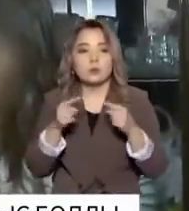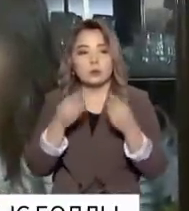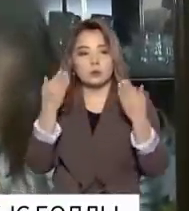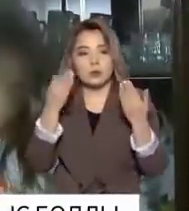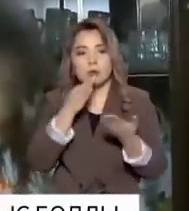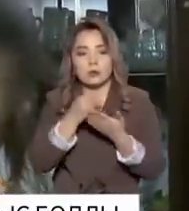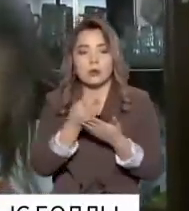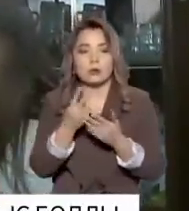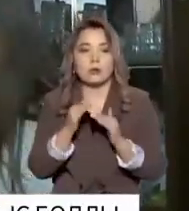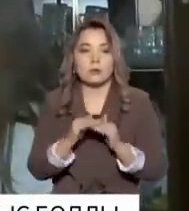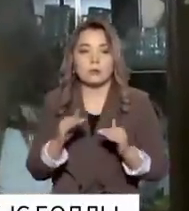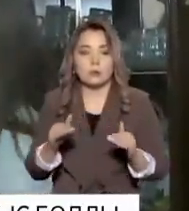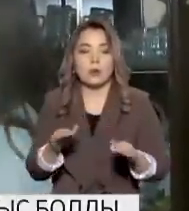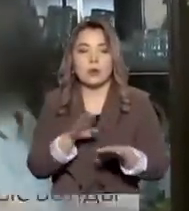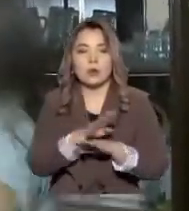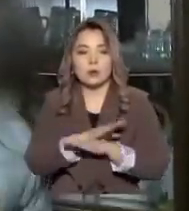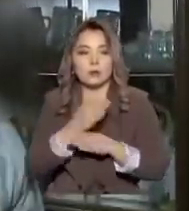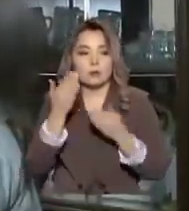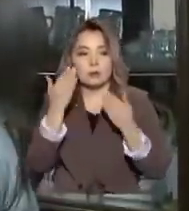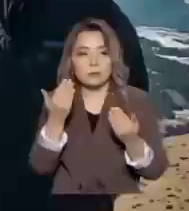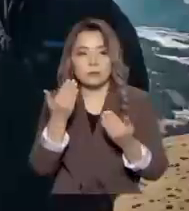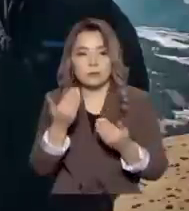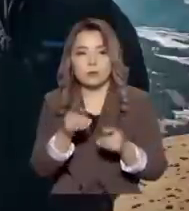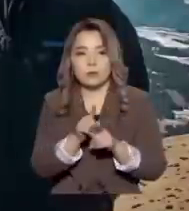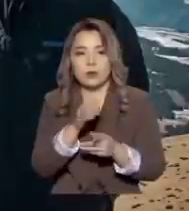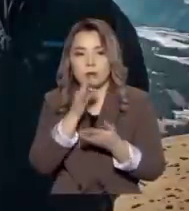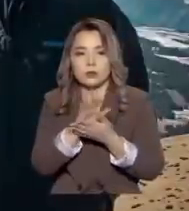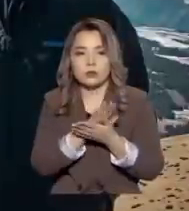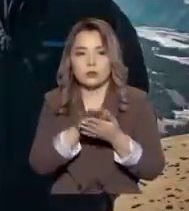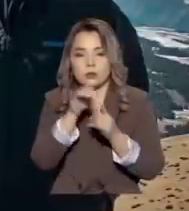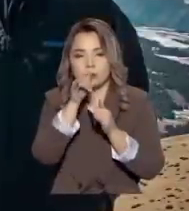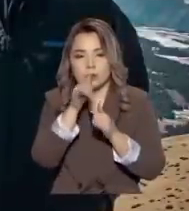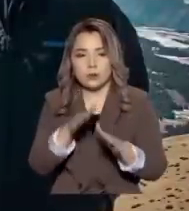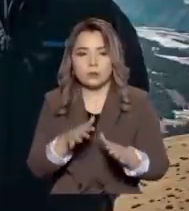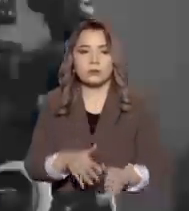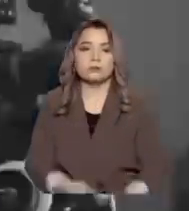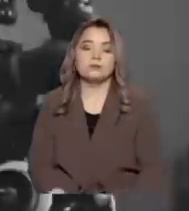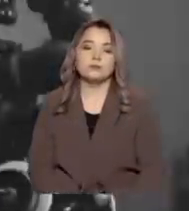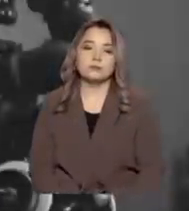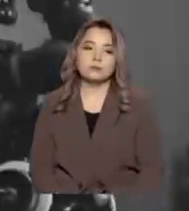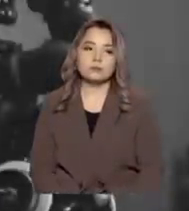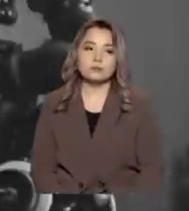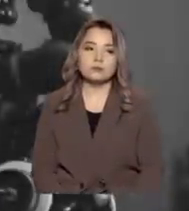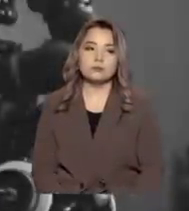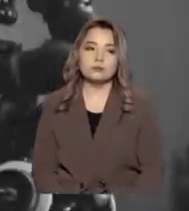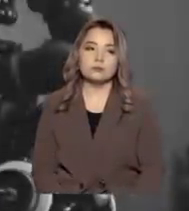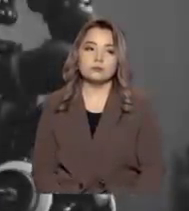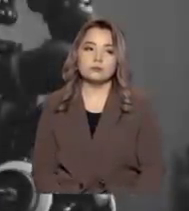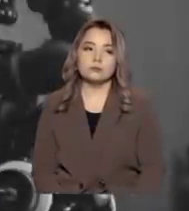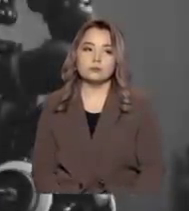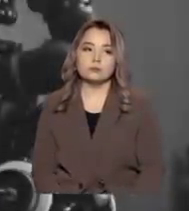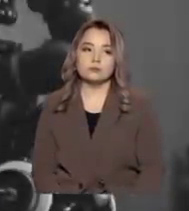қос бүлдіршін әкесінің қайтыс болғанын да білмейтіндей. Амангелді Сейтхан, Ақтоты Жұмабек, Еркінжан Керімжан, Қазақстан ұлттық телеарнасы.